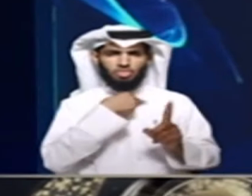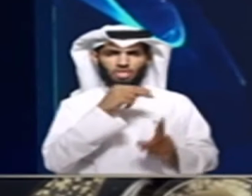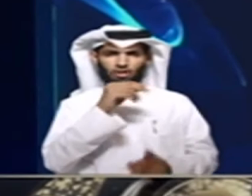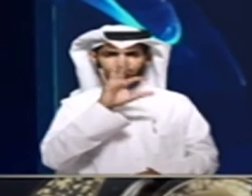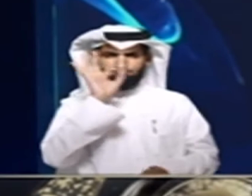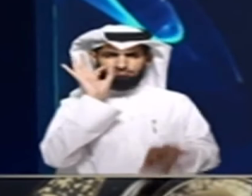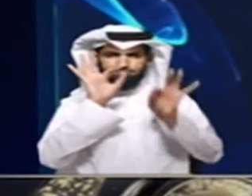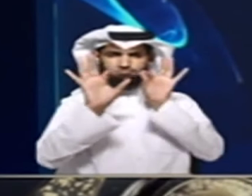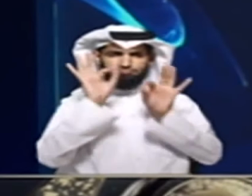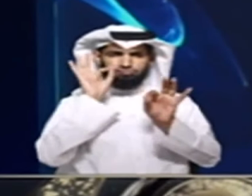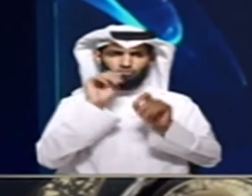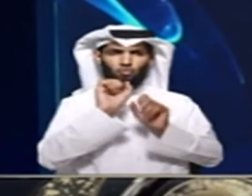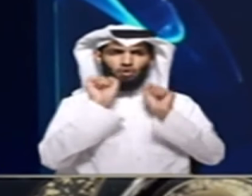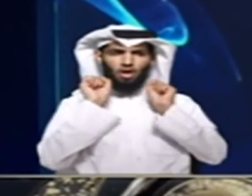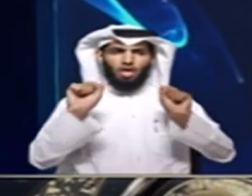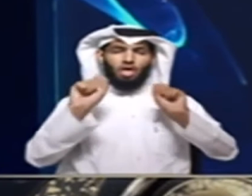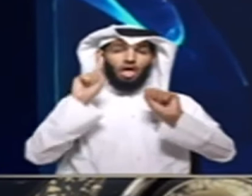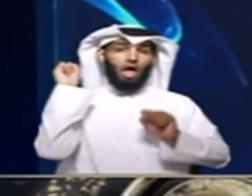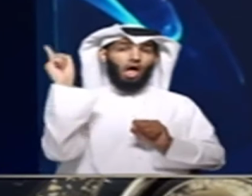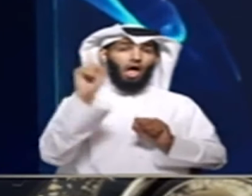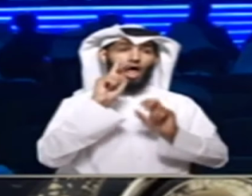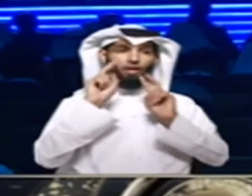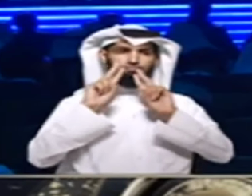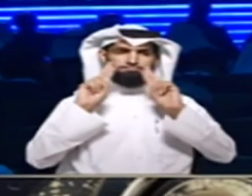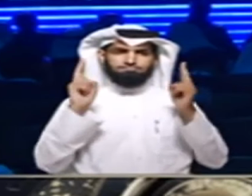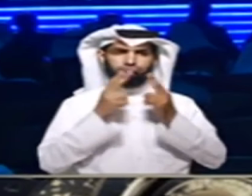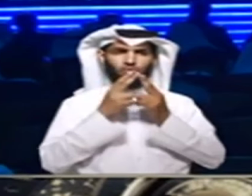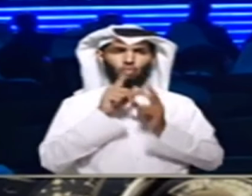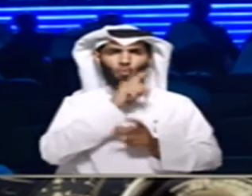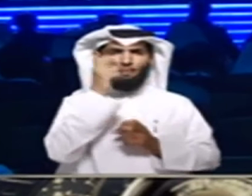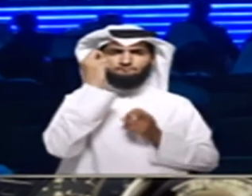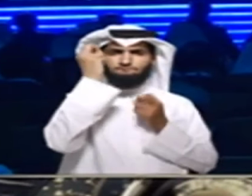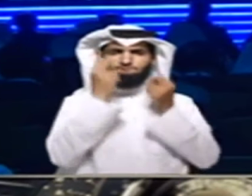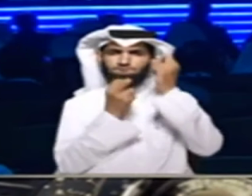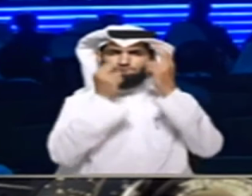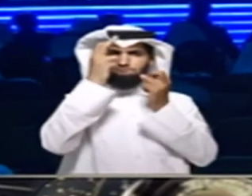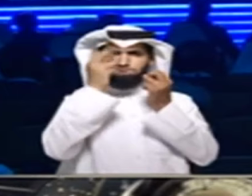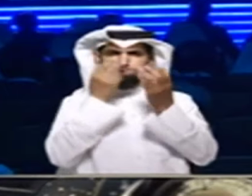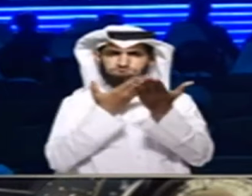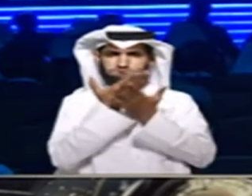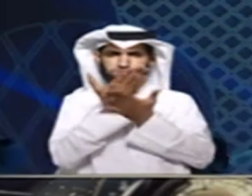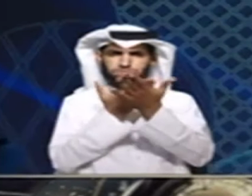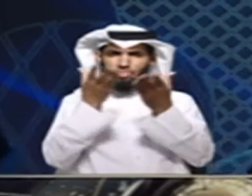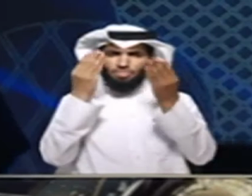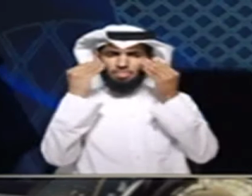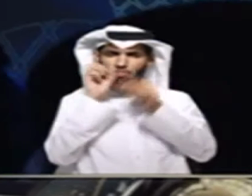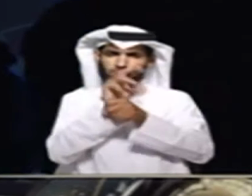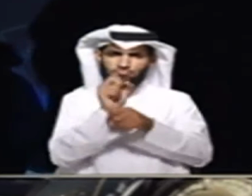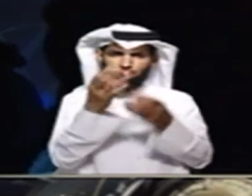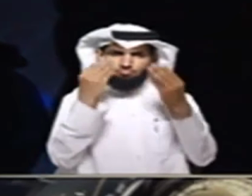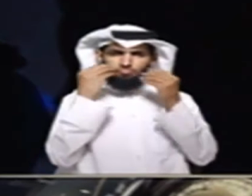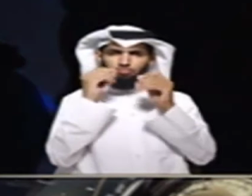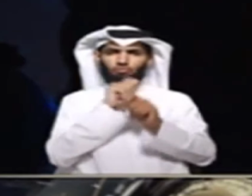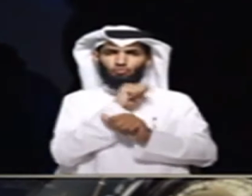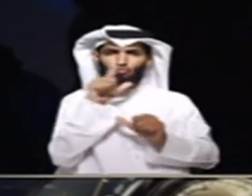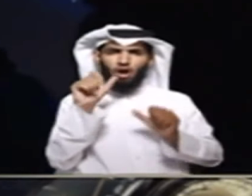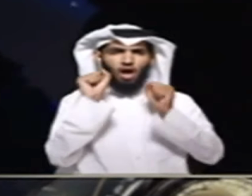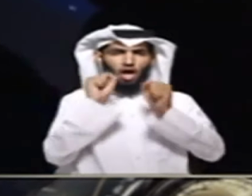الأعضاء لمنتدى الطاقة العالمي وتبادل الآراء والخبرات والمستجدات في مختلف مكونات